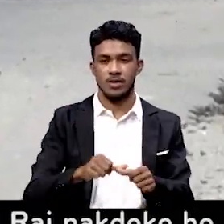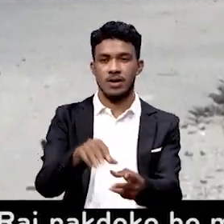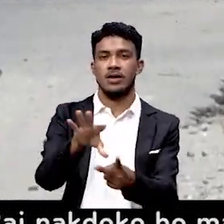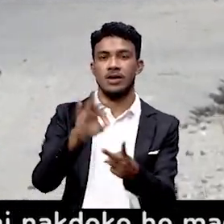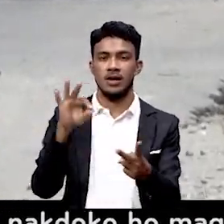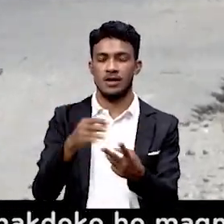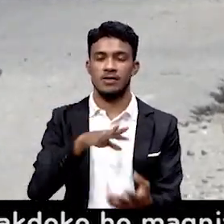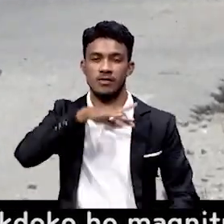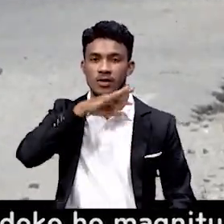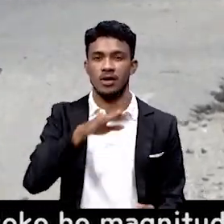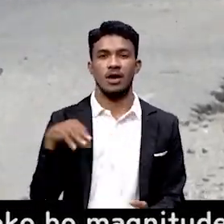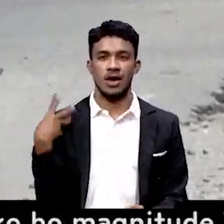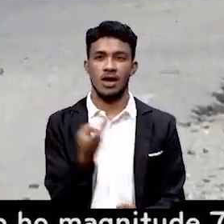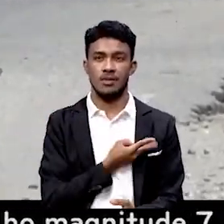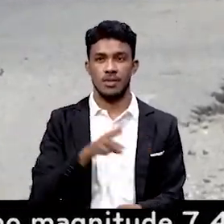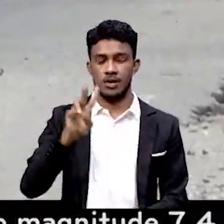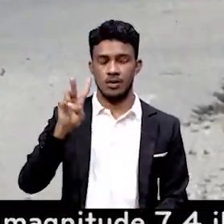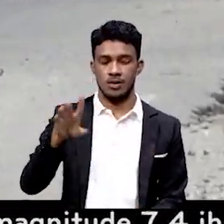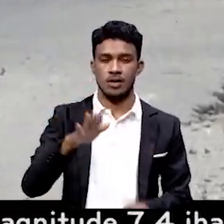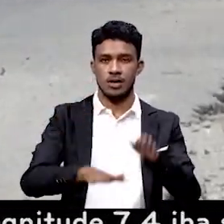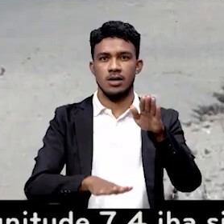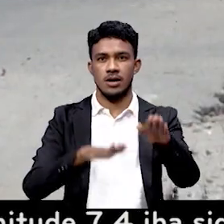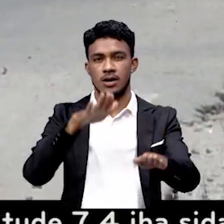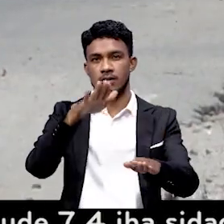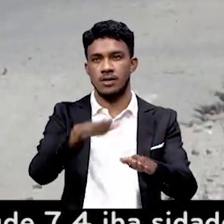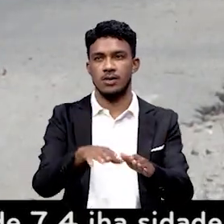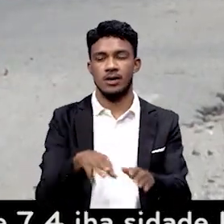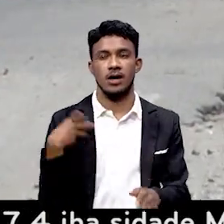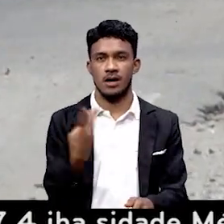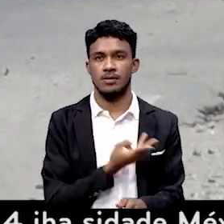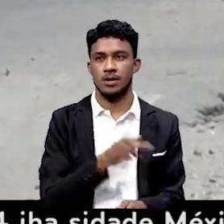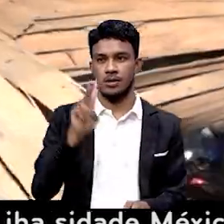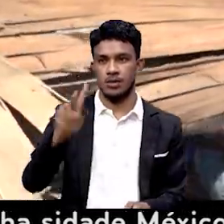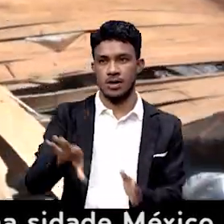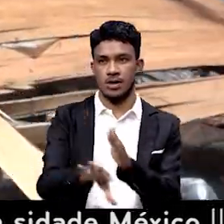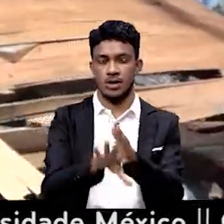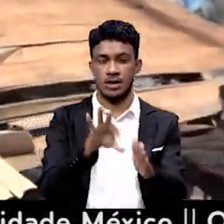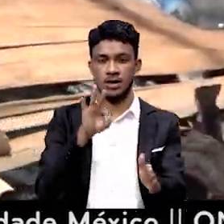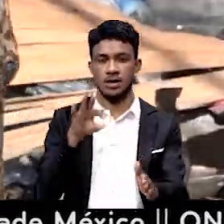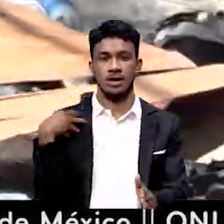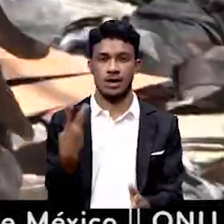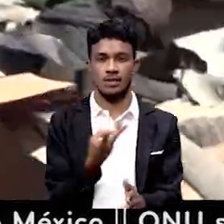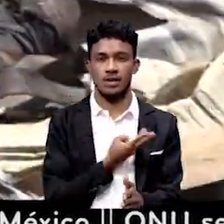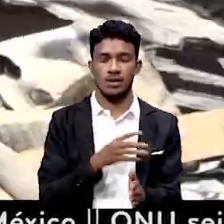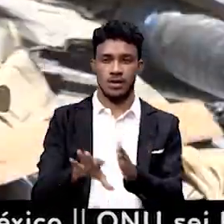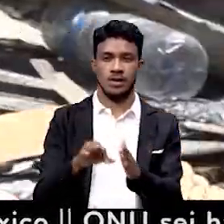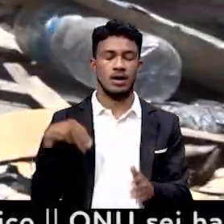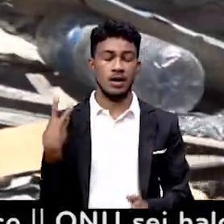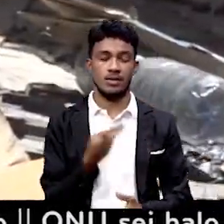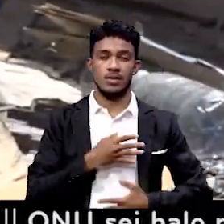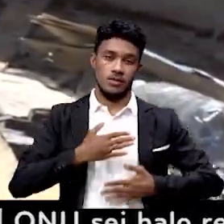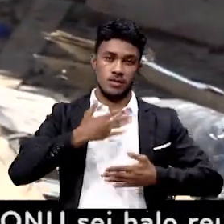la o ane sa am ne ro la o am ne ro hetan ne am ne ro kontenti